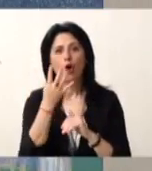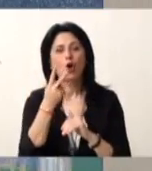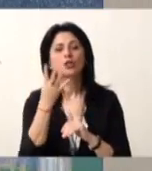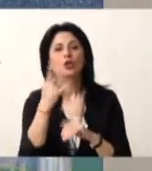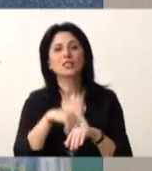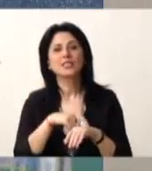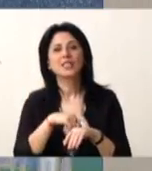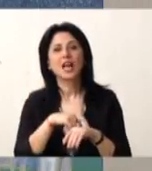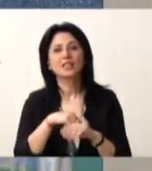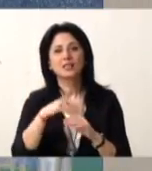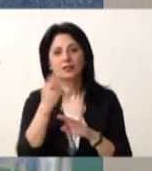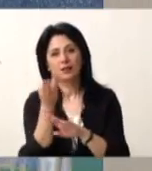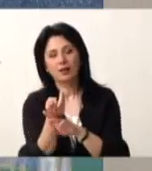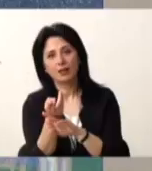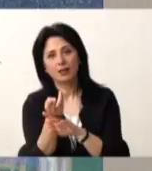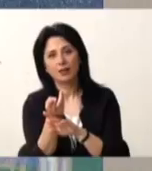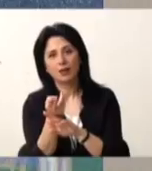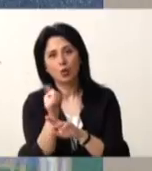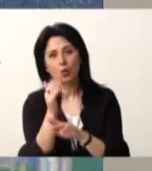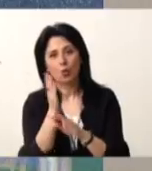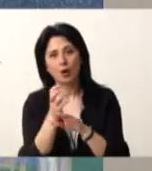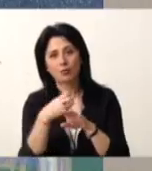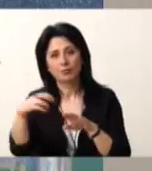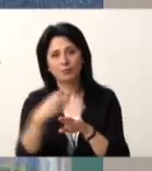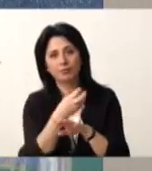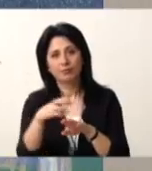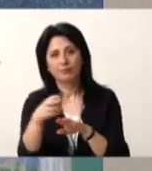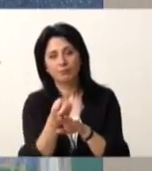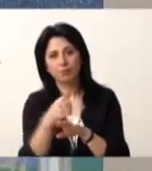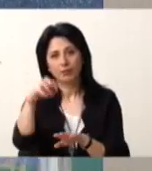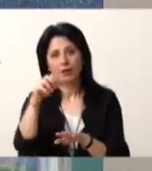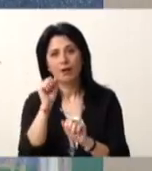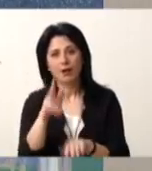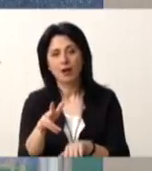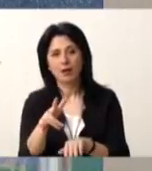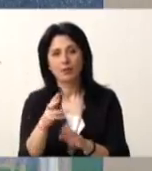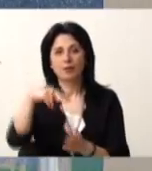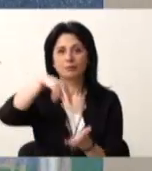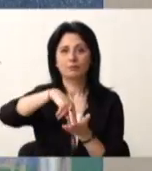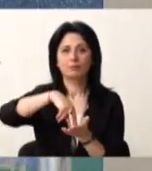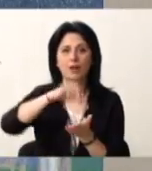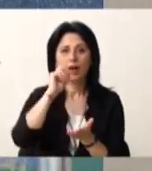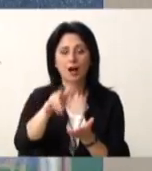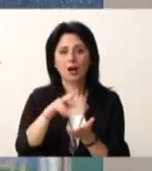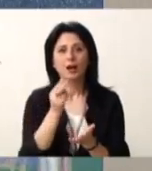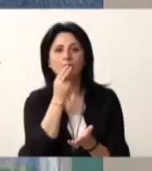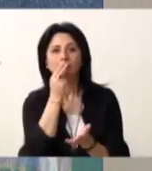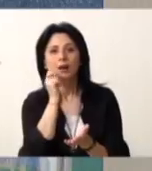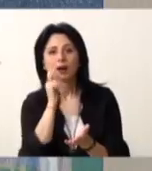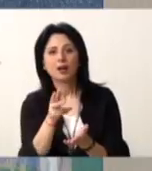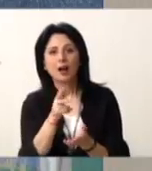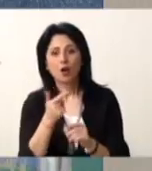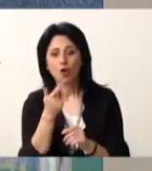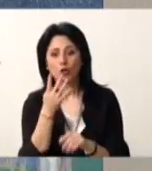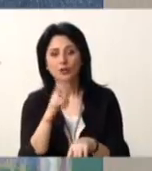განმავლობაში, ჰორიზონტალურ მდგომარეობაში როგორ არის ეს ამოტყორცნილი, ვერტიკალურ მდგომარეობაში, კვებასთან მიმართებაში და